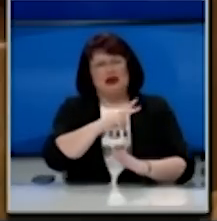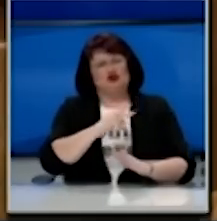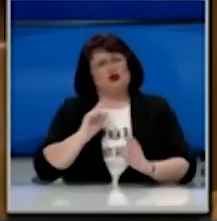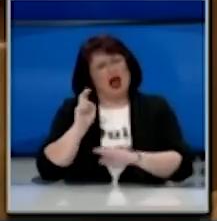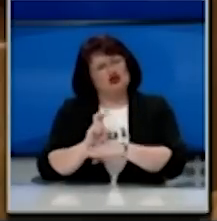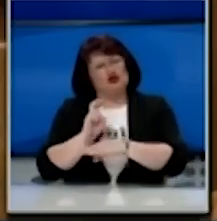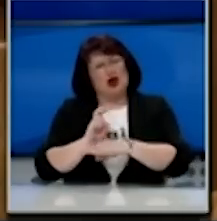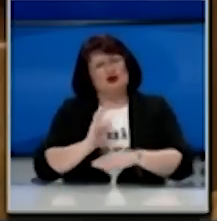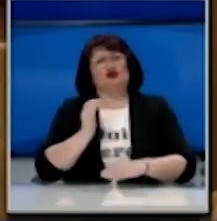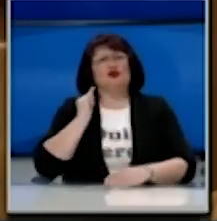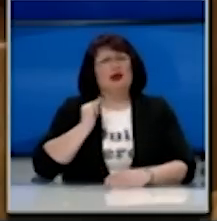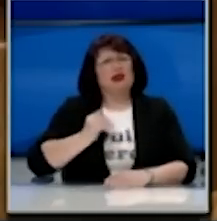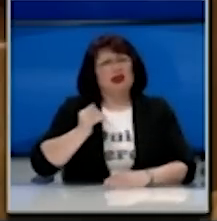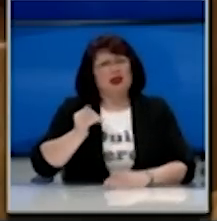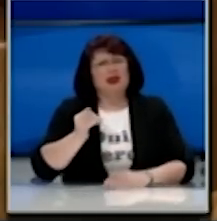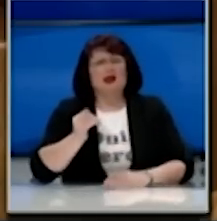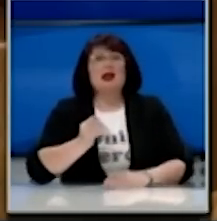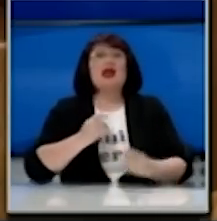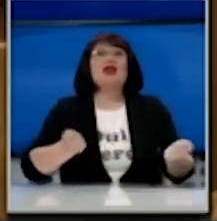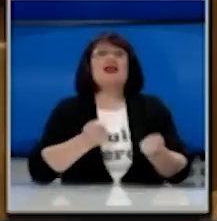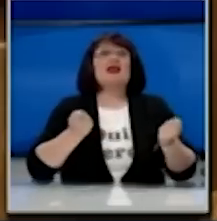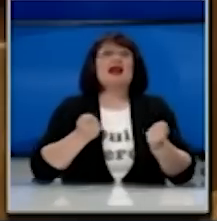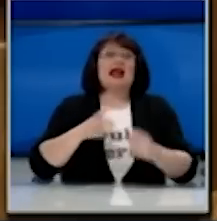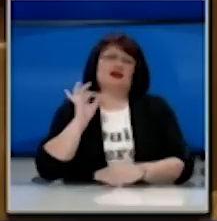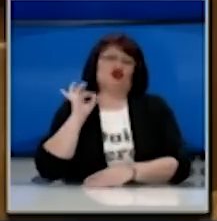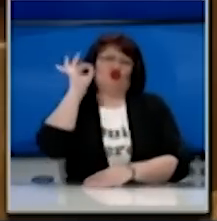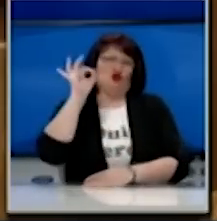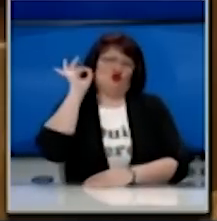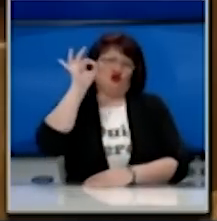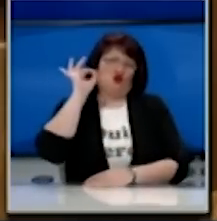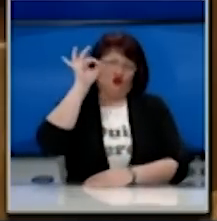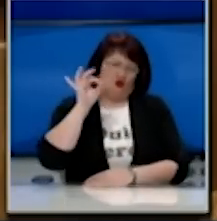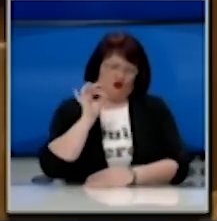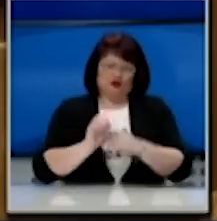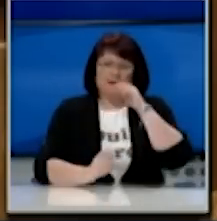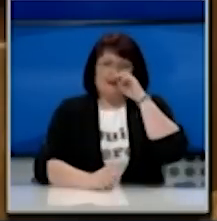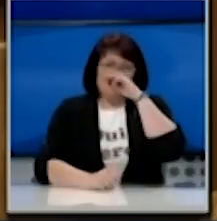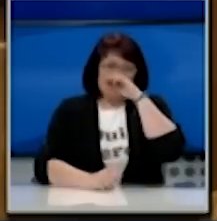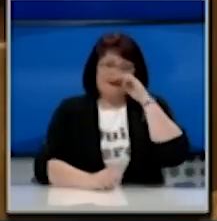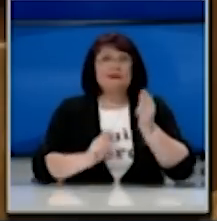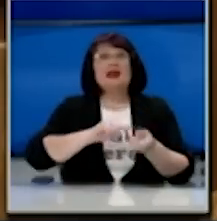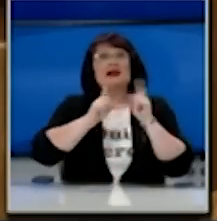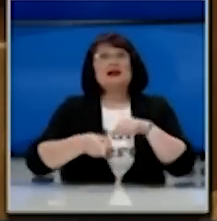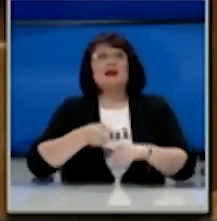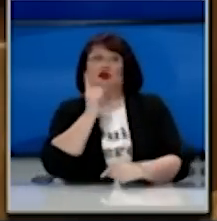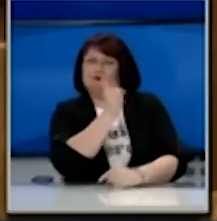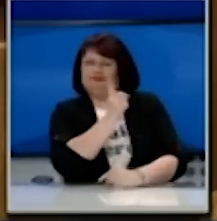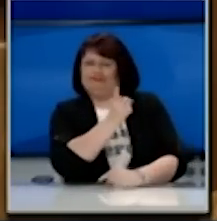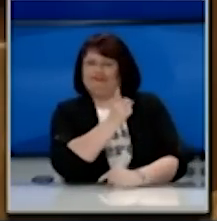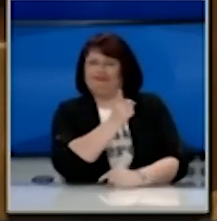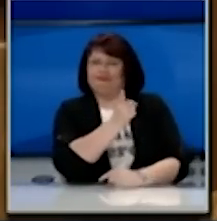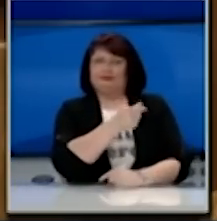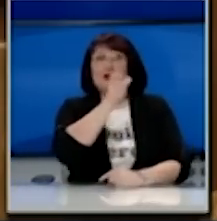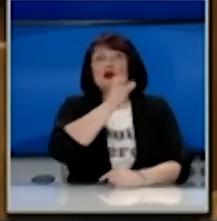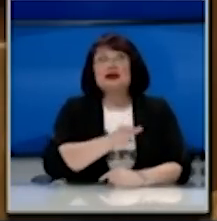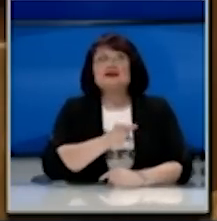ότι καθυστερείτε να υλοποιήσετε τους στόχους σας. Ακριβώς το αντίθετο σας καταλογίζουμε, ότι